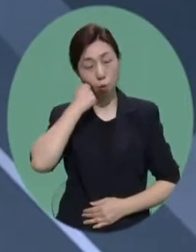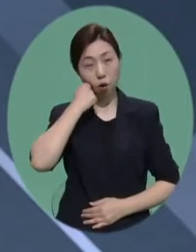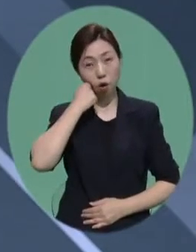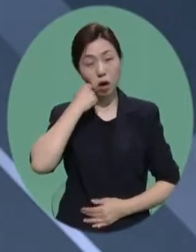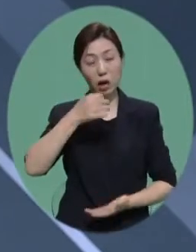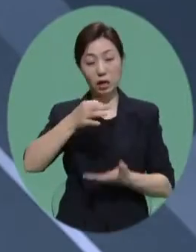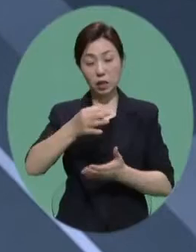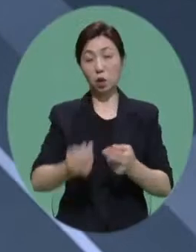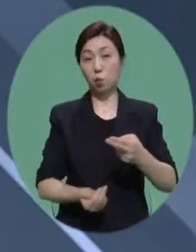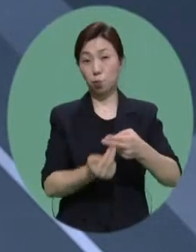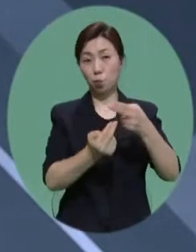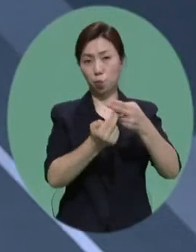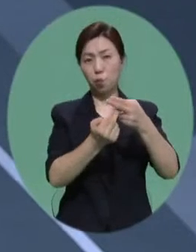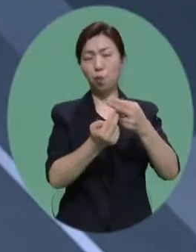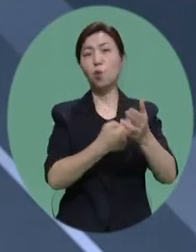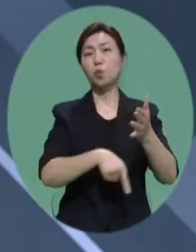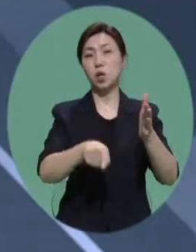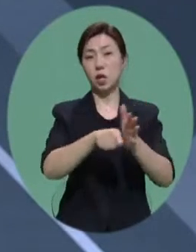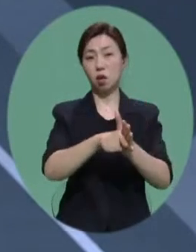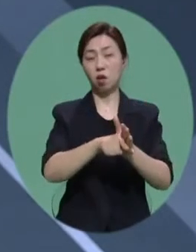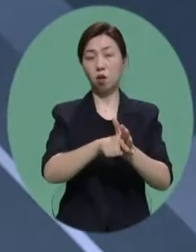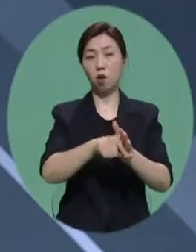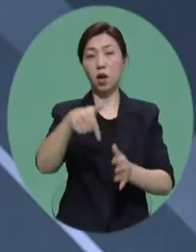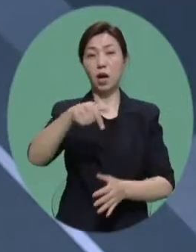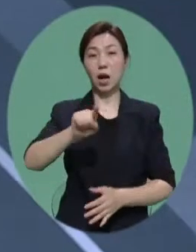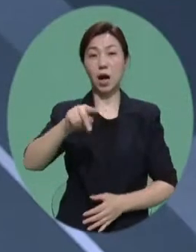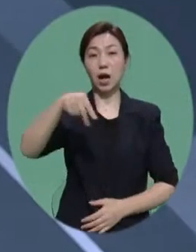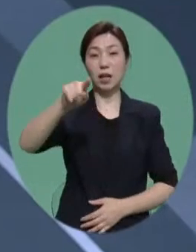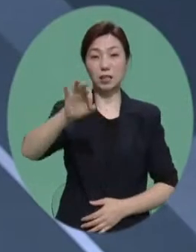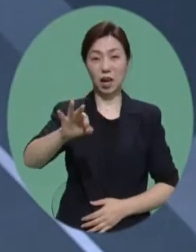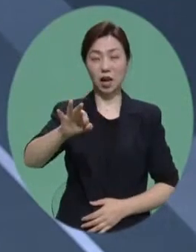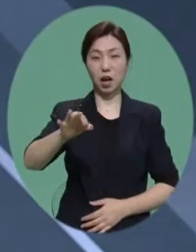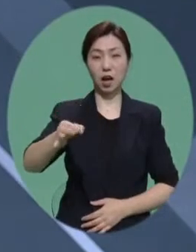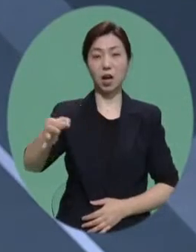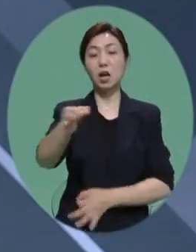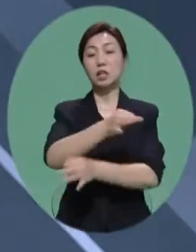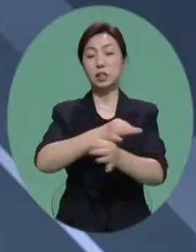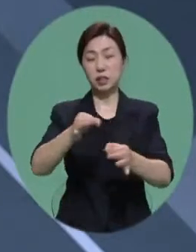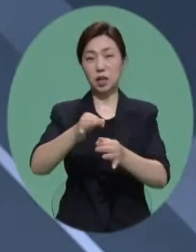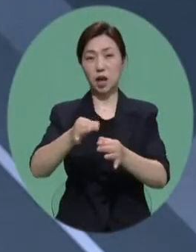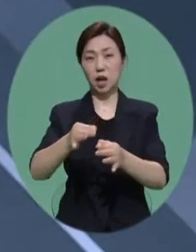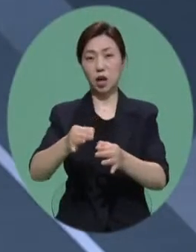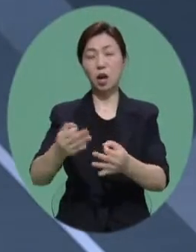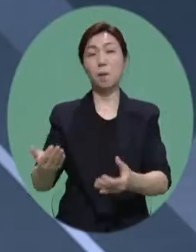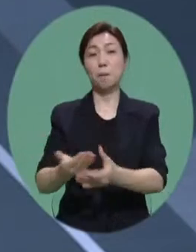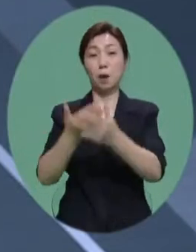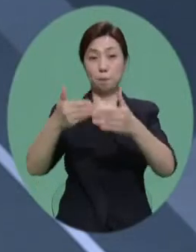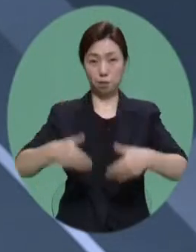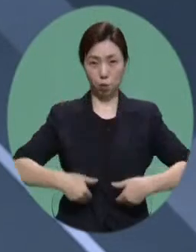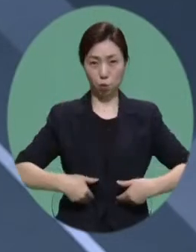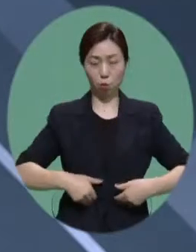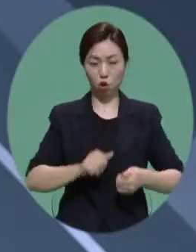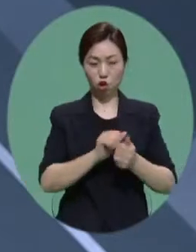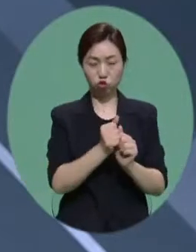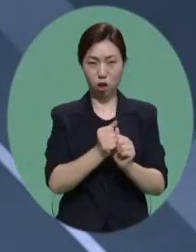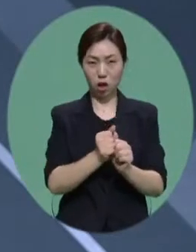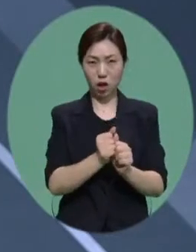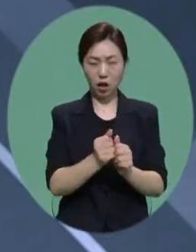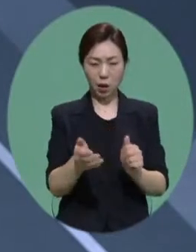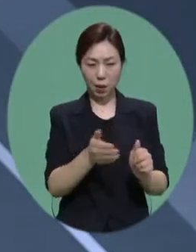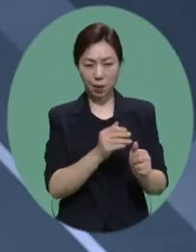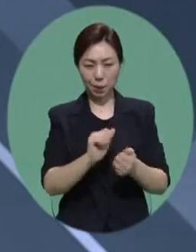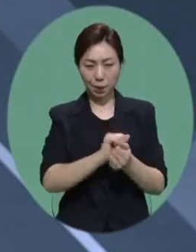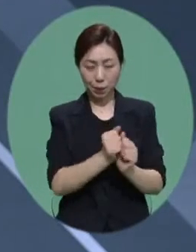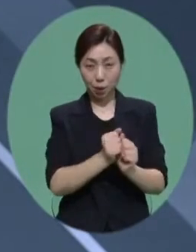가상 자산시장 도 활성화 하고 또 주식 시장 정상화 해야 합니다 주가조작 이런거 철저하게 엄벌 해요 하여서 해서